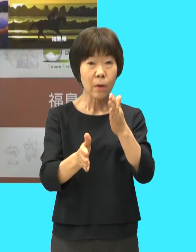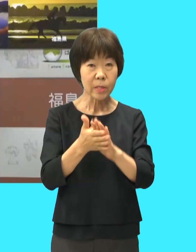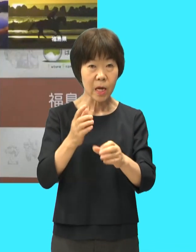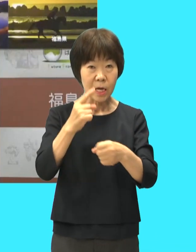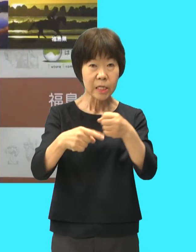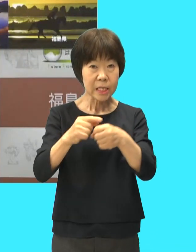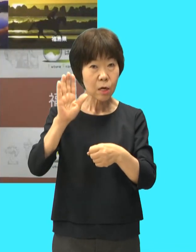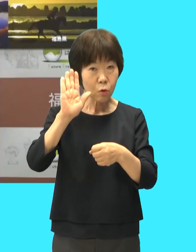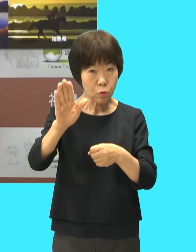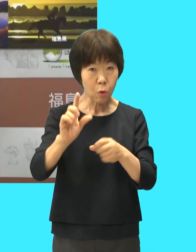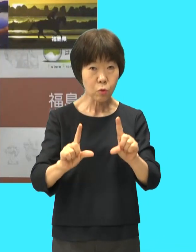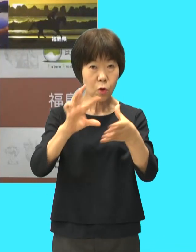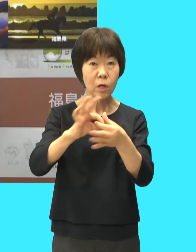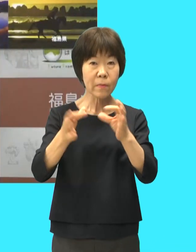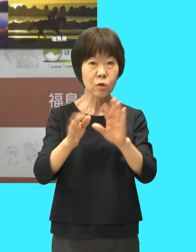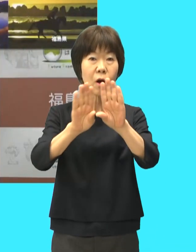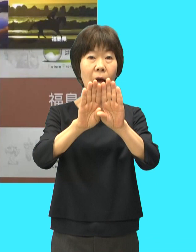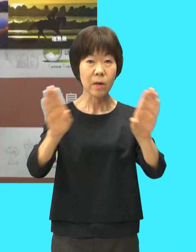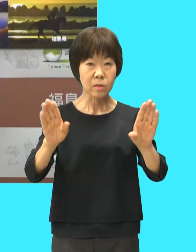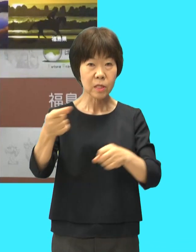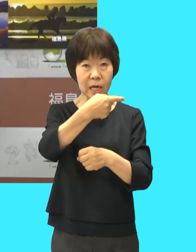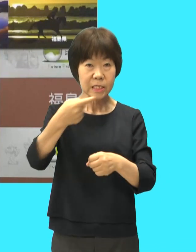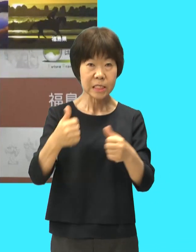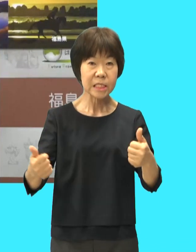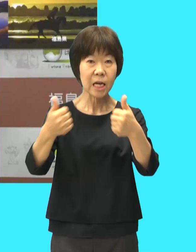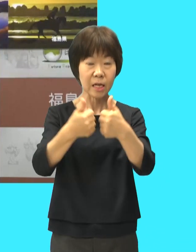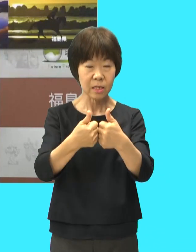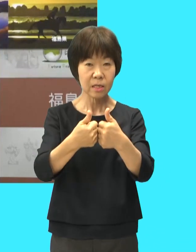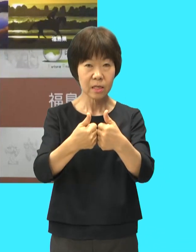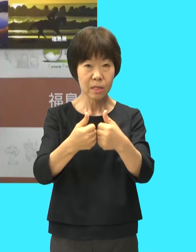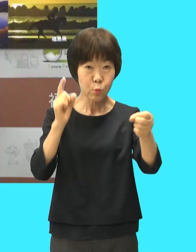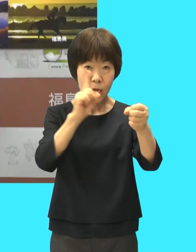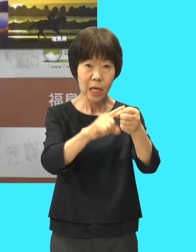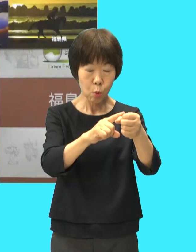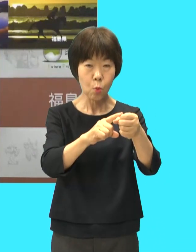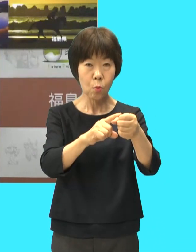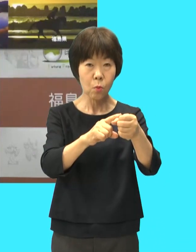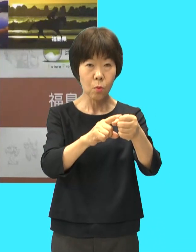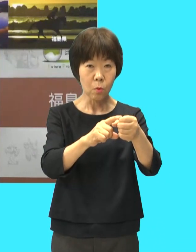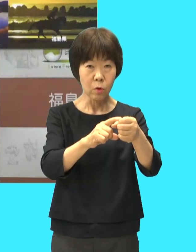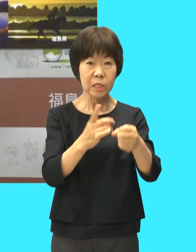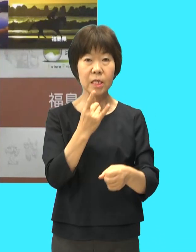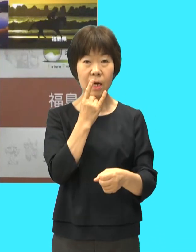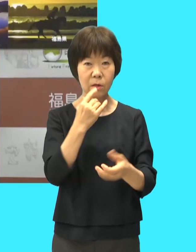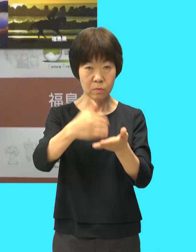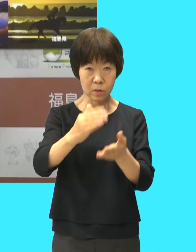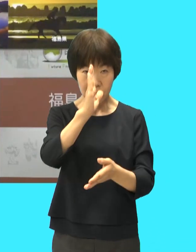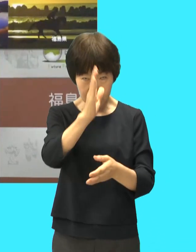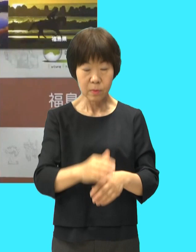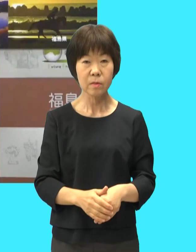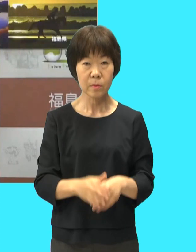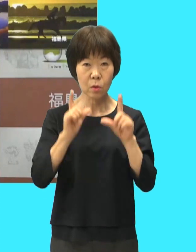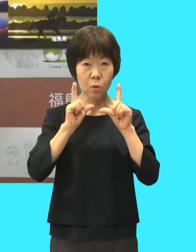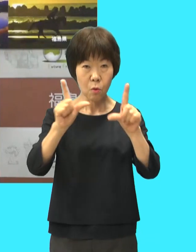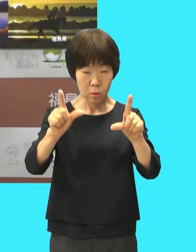後の東京オリンピックのはい巻くというか第1試合という活動に向けての知事の期待をお願いします